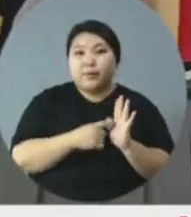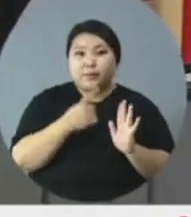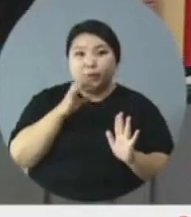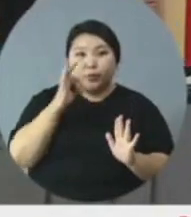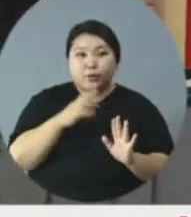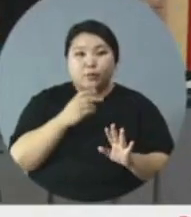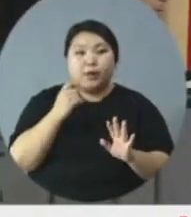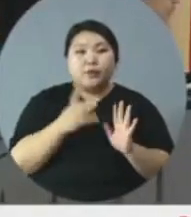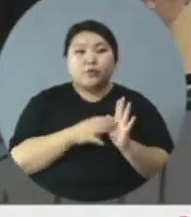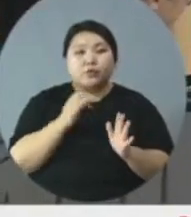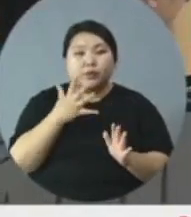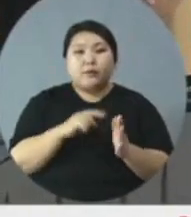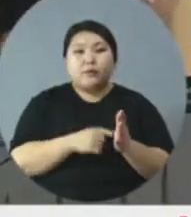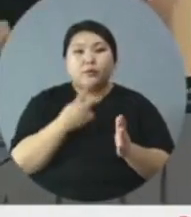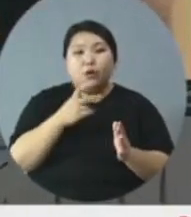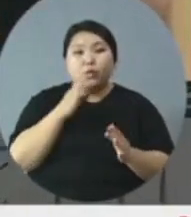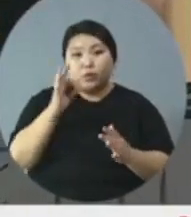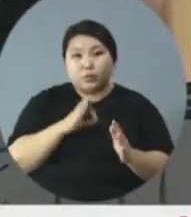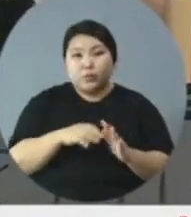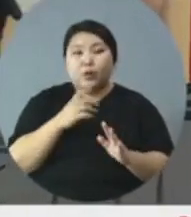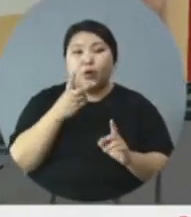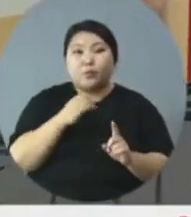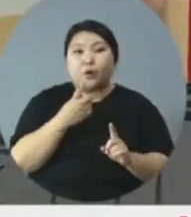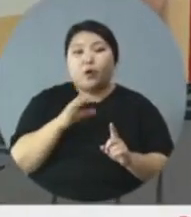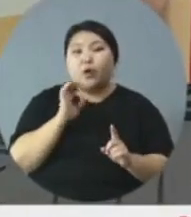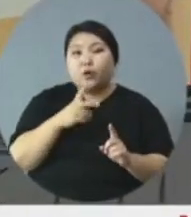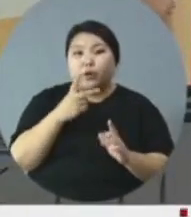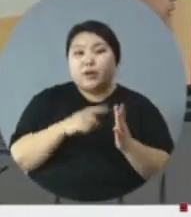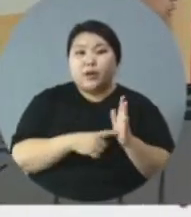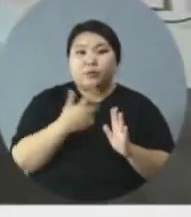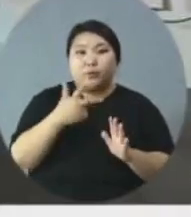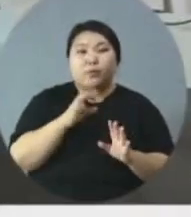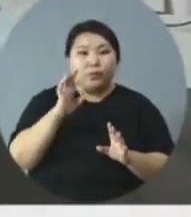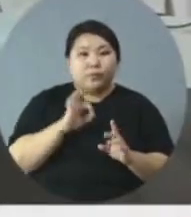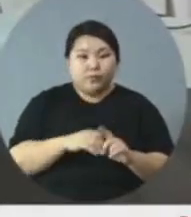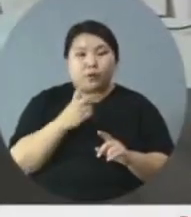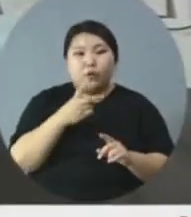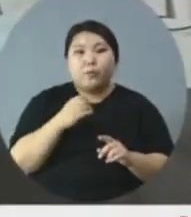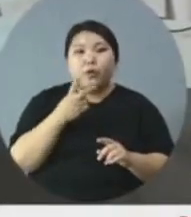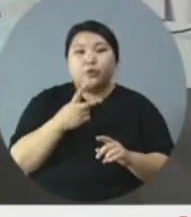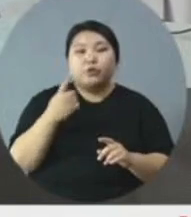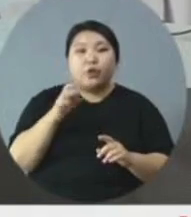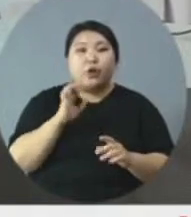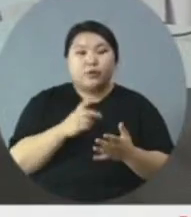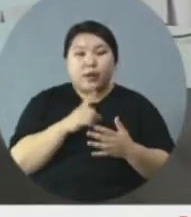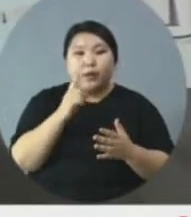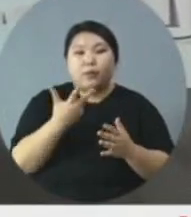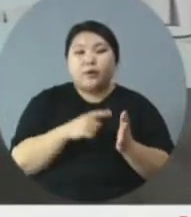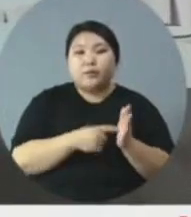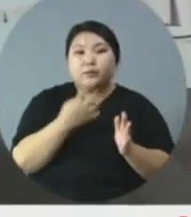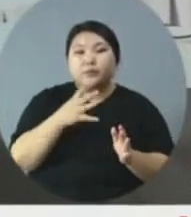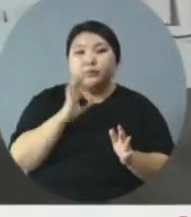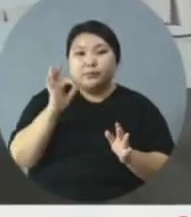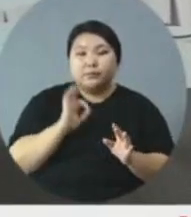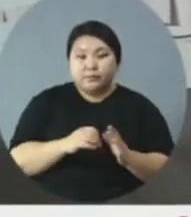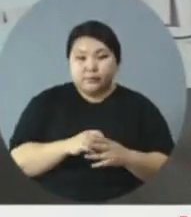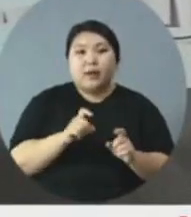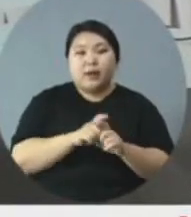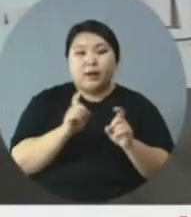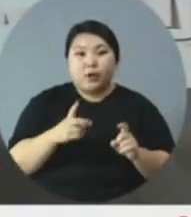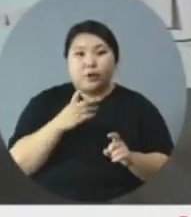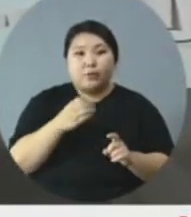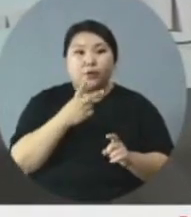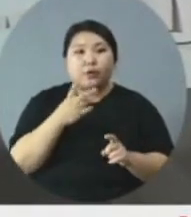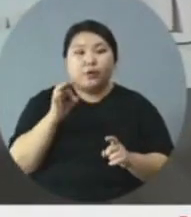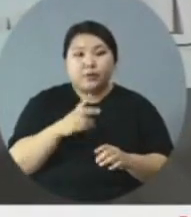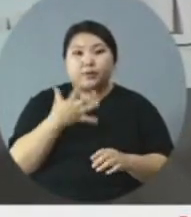8.1%, 2019 онд 5.2%, 2020 онд 2.3%, 2021 онд 13.4%,